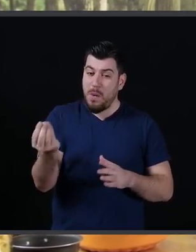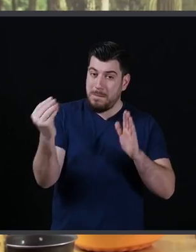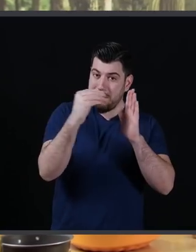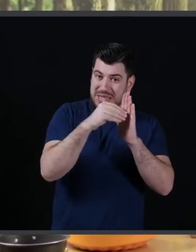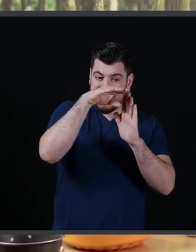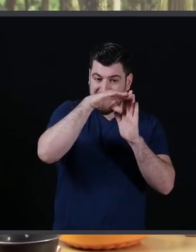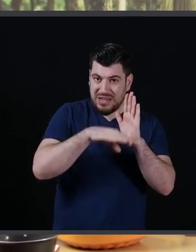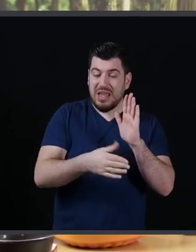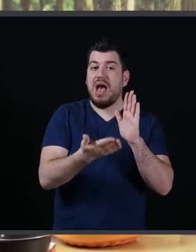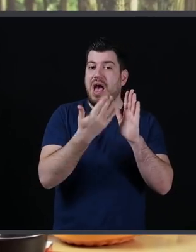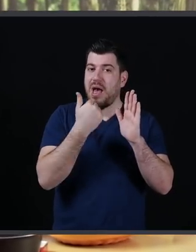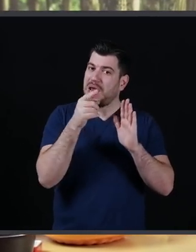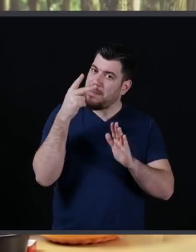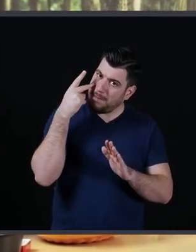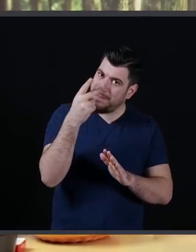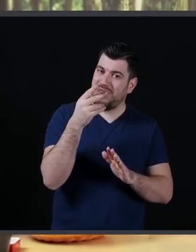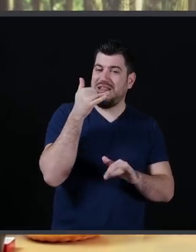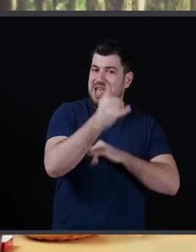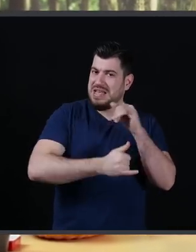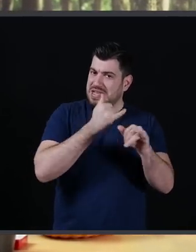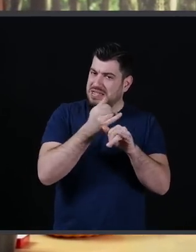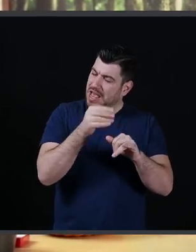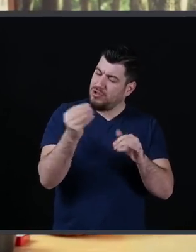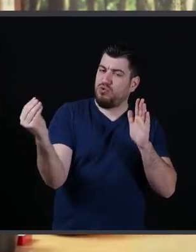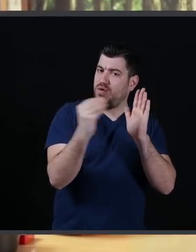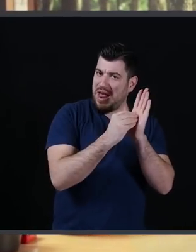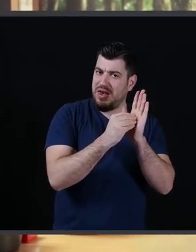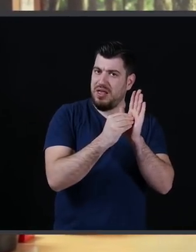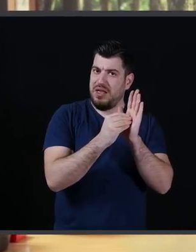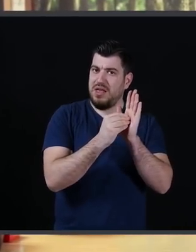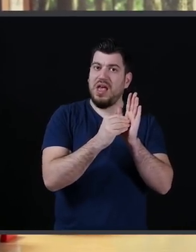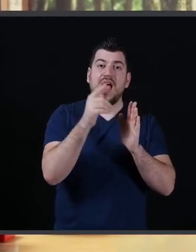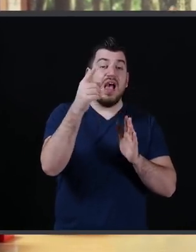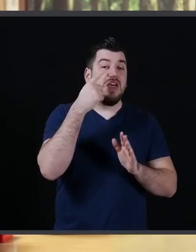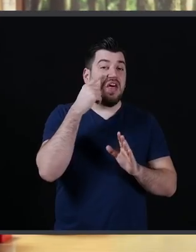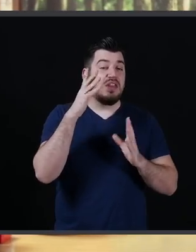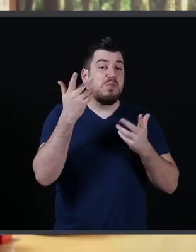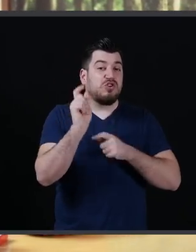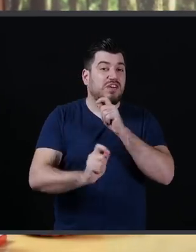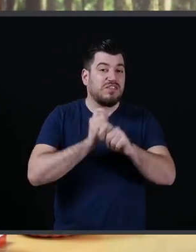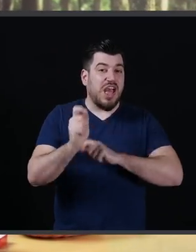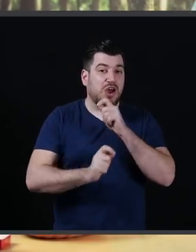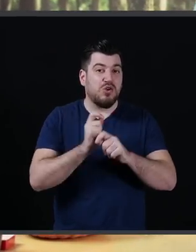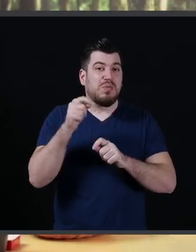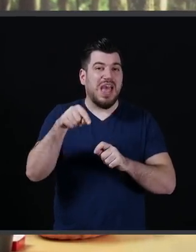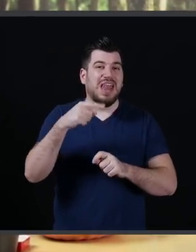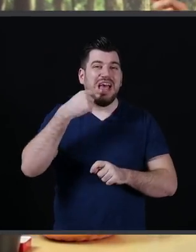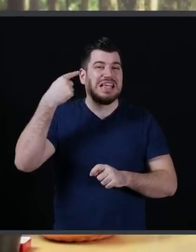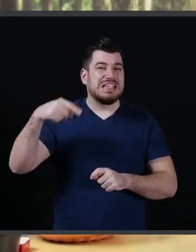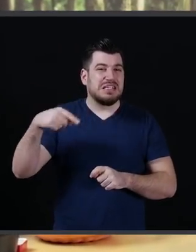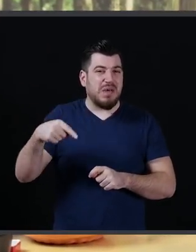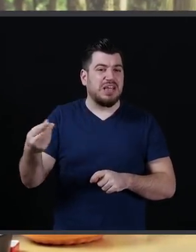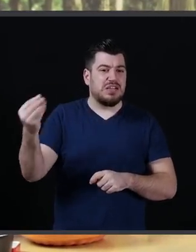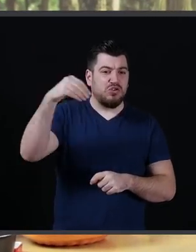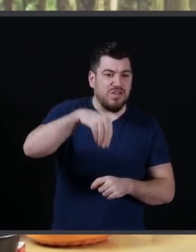βασικές συνταγές www.akispetrezikis.com Θα δείτε πως γίνεται ένα 5 Spice κανονικό Για να το έχετε Να μαρινάνετε κοτόπουλα Να το βάζετε σε γλυκά Να το βάζετε σε